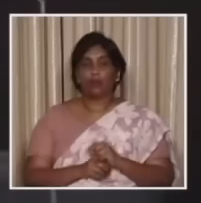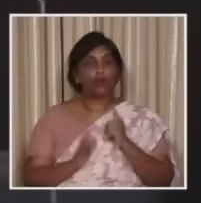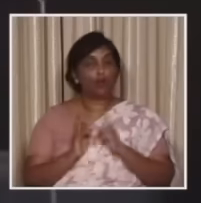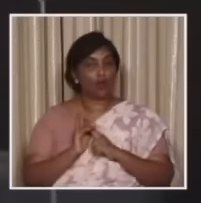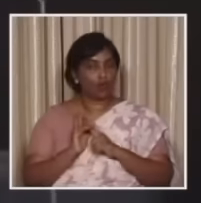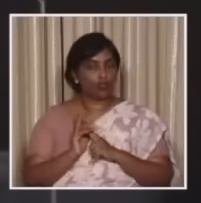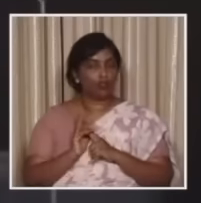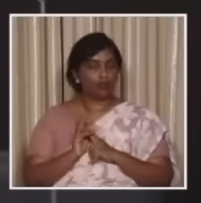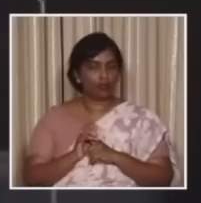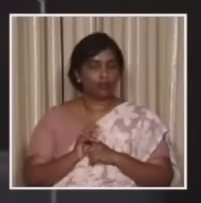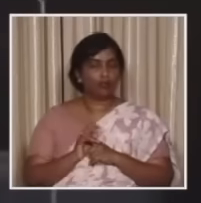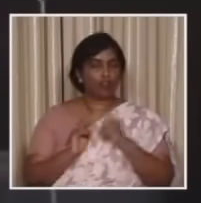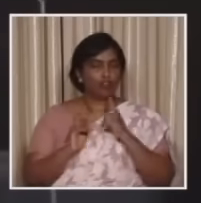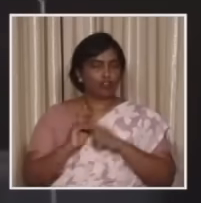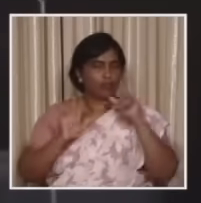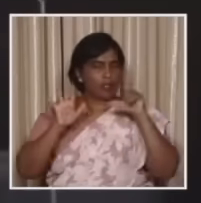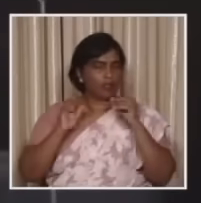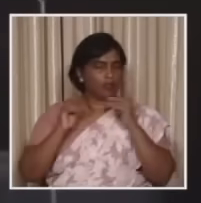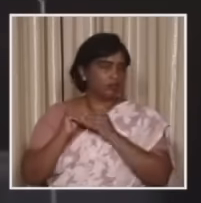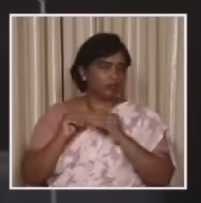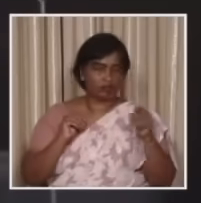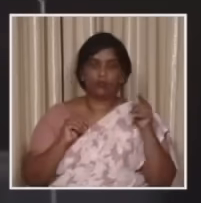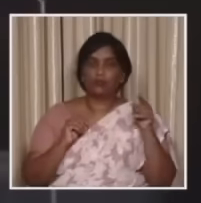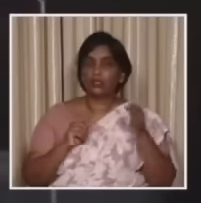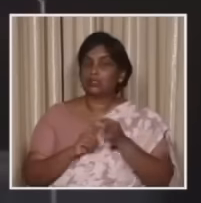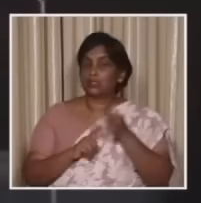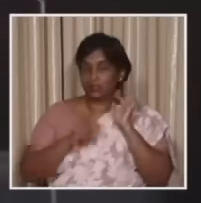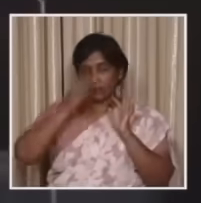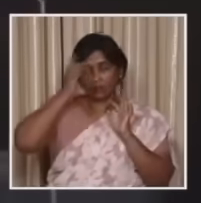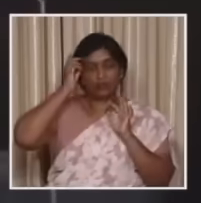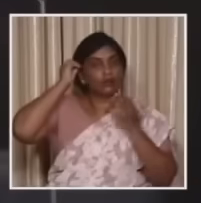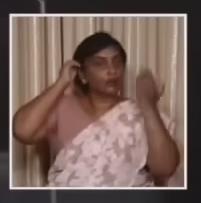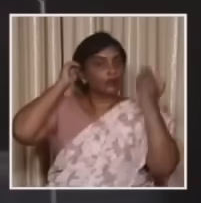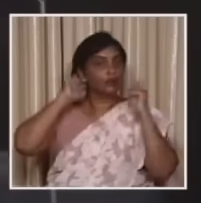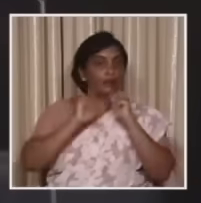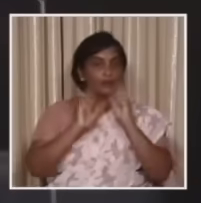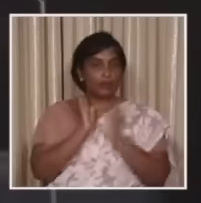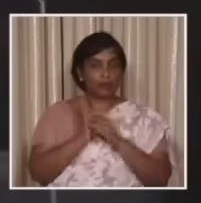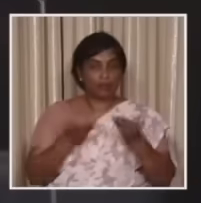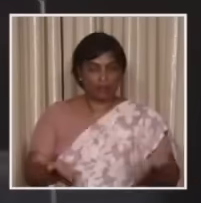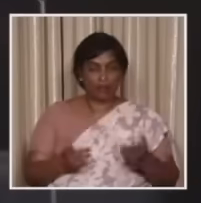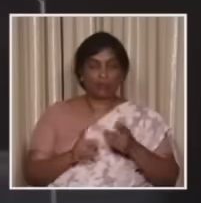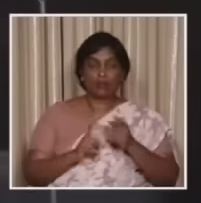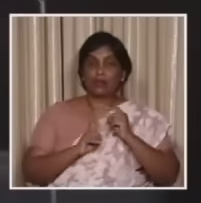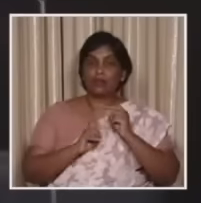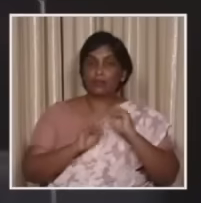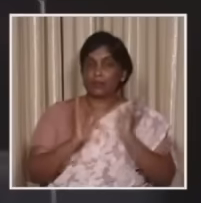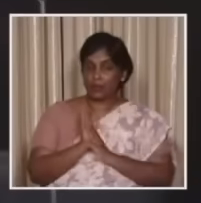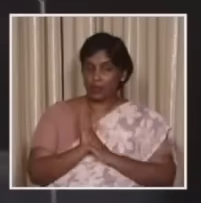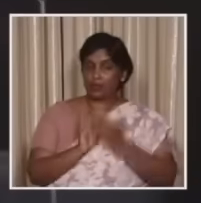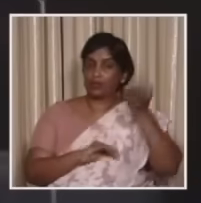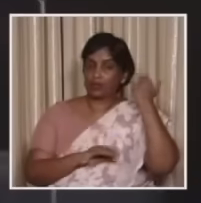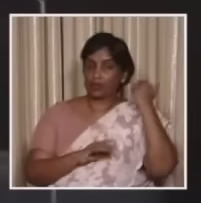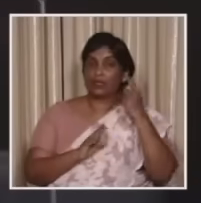ඔක්තෝබර් ඉඳලා ඔක්තෝබර් 7 වෙනිදා ඉඳලා ජනාධිපති එවකට අගමැති වර්තමාන ජනාධිපති ඔහුටත් එවකට